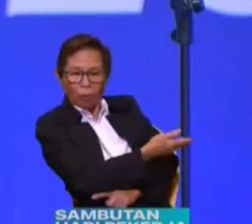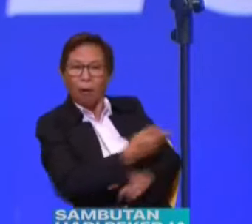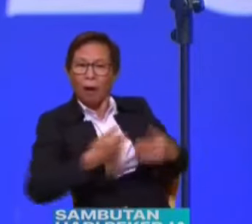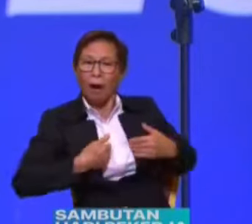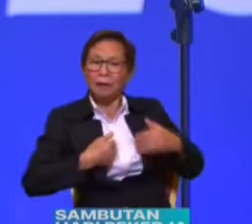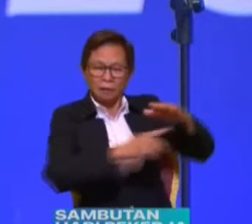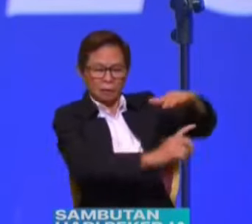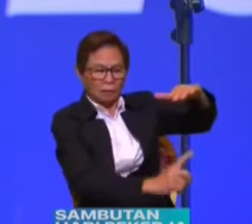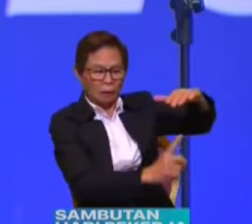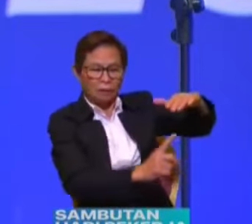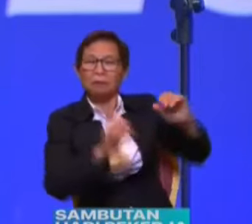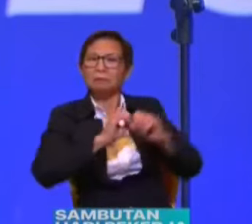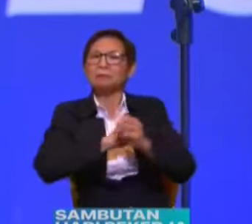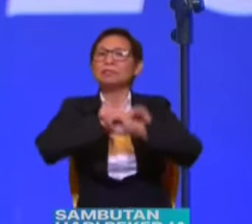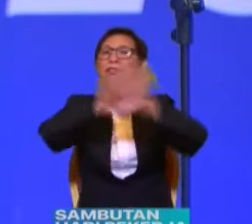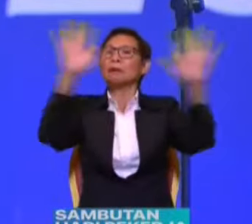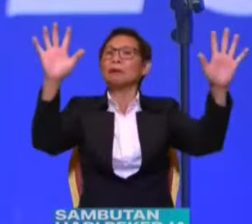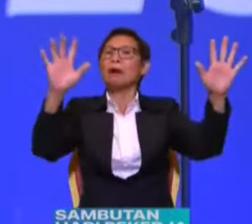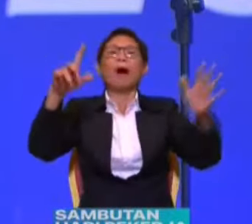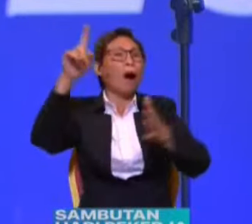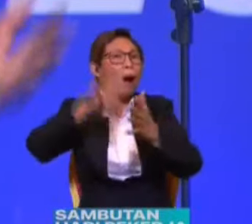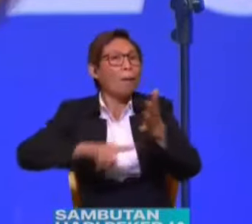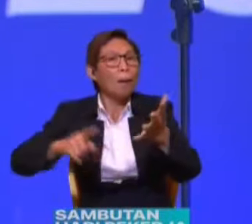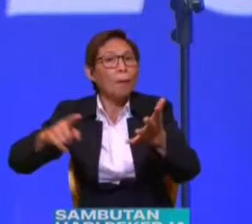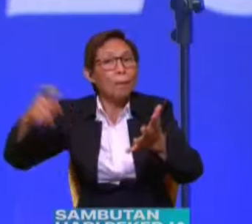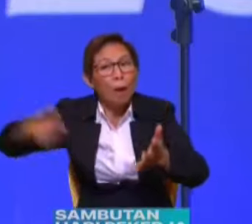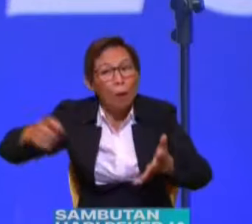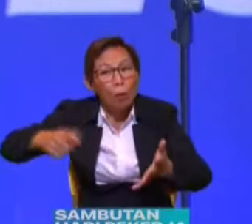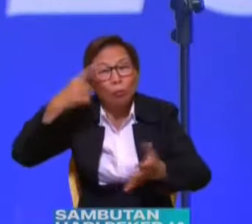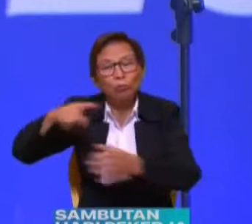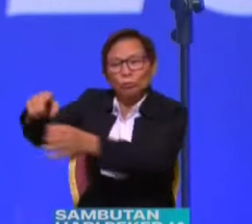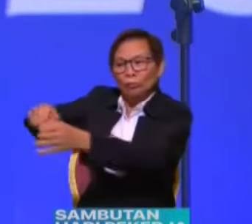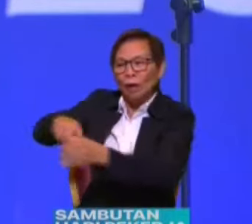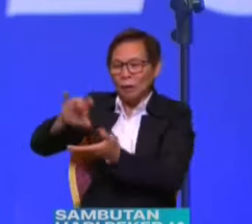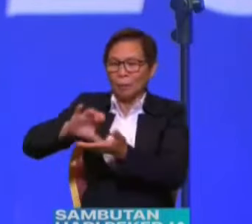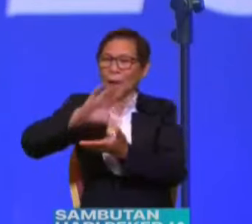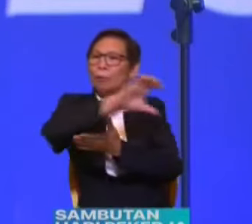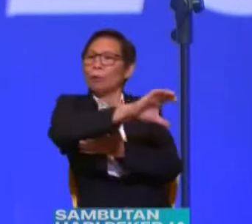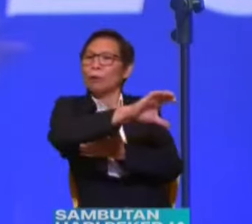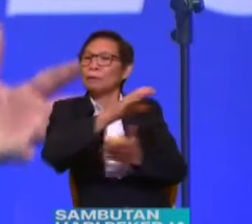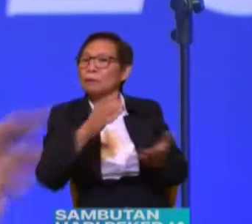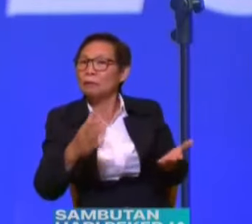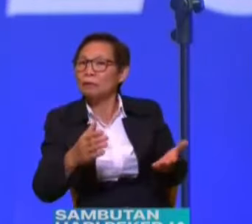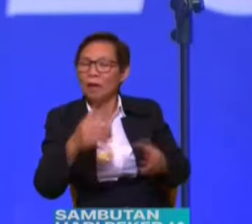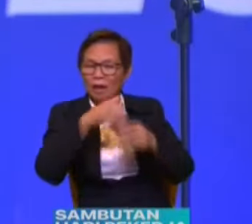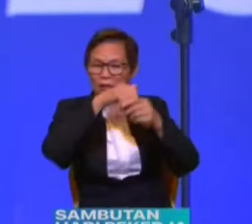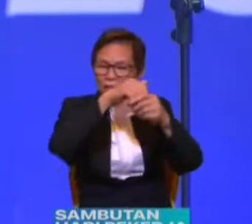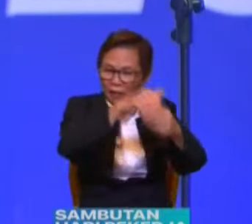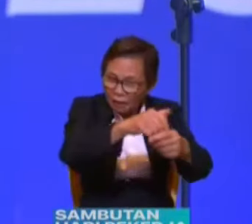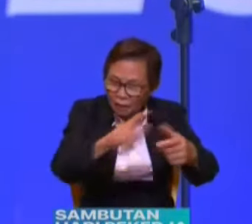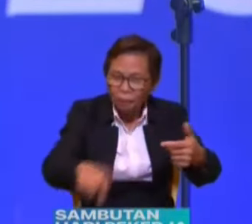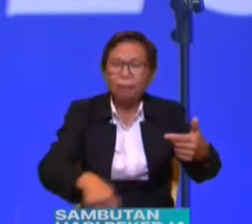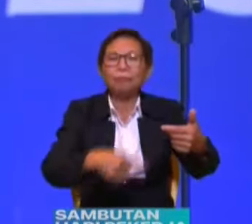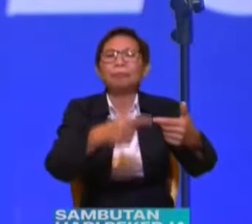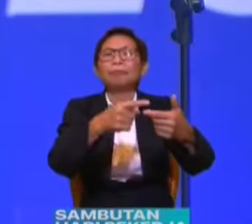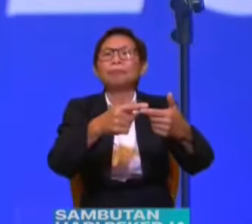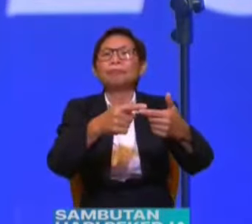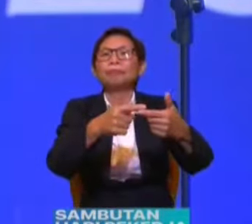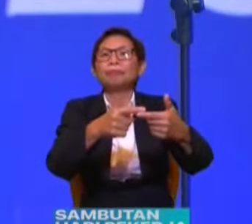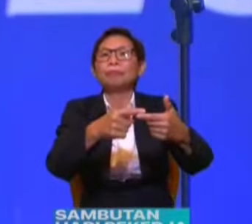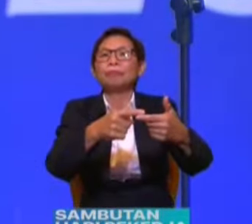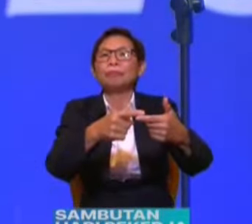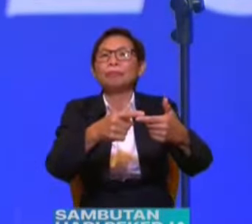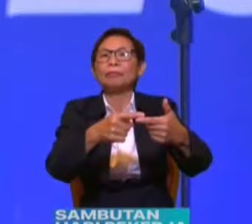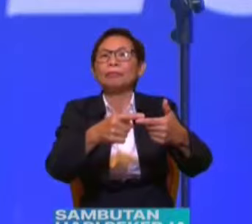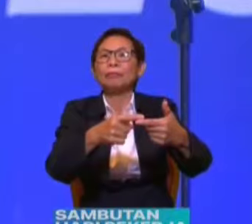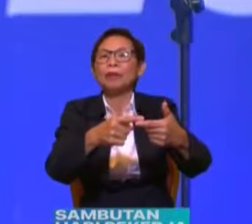jelas. Apa saja yang perlu untuk menarik pelaburan. Insentif. Ease